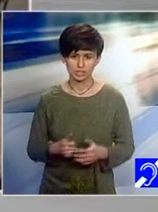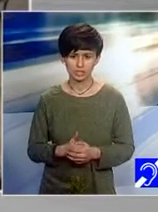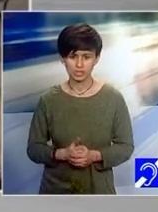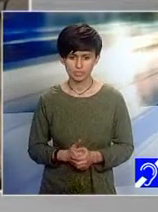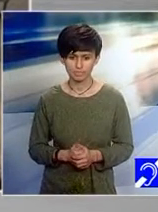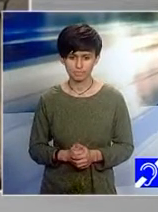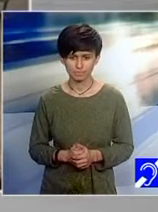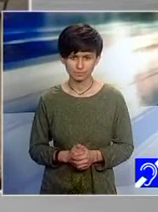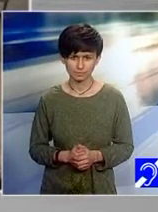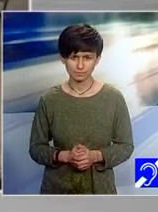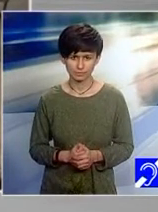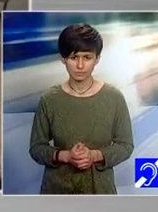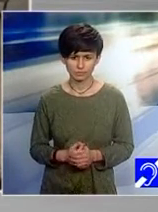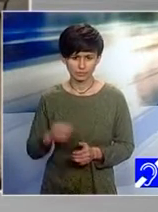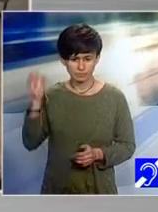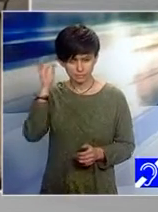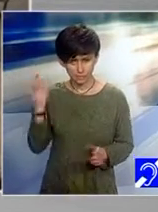maramureșene.